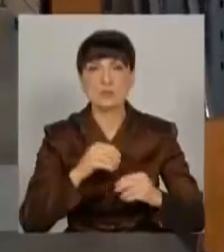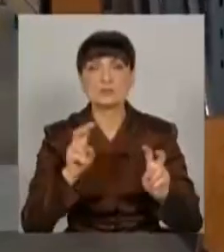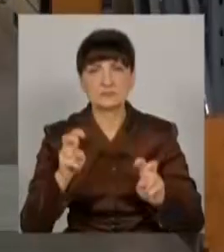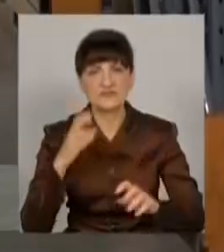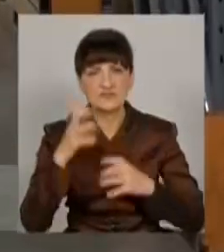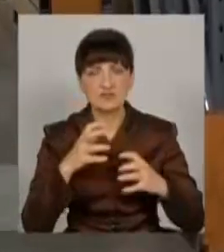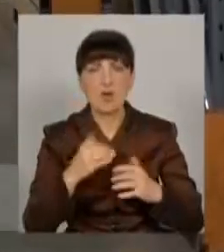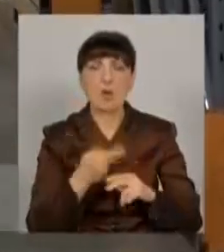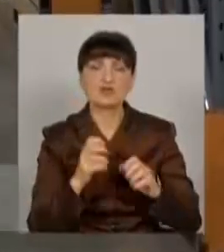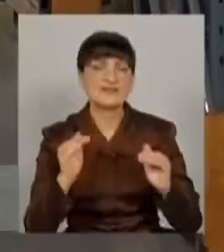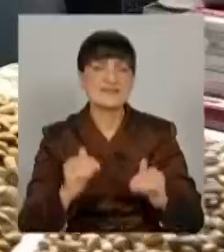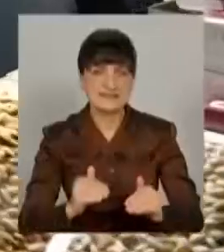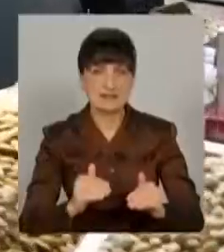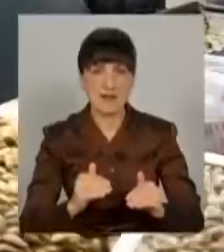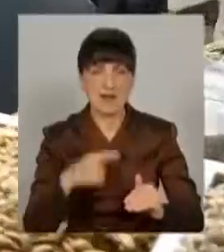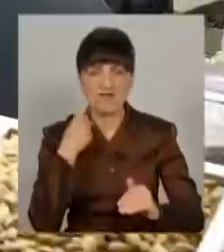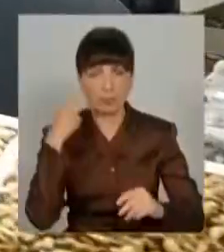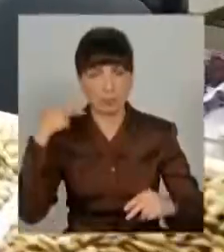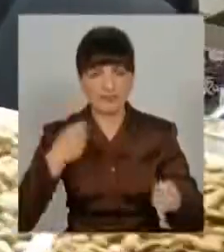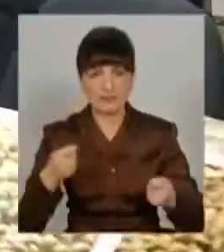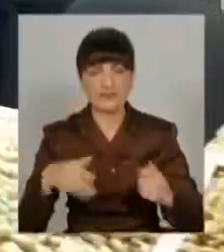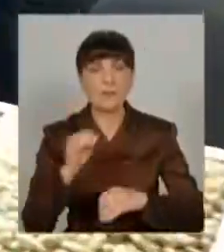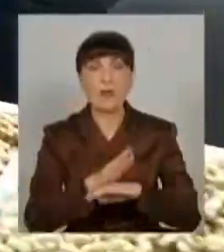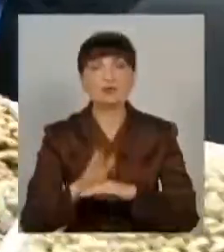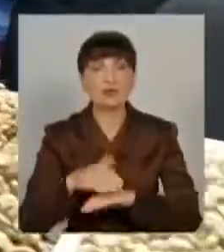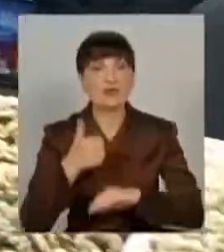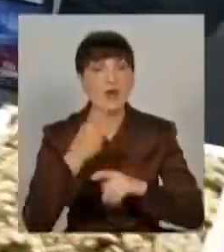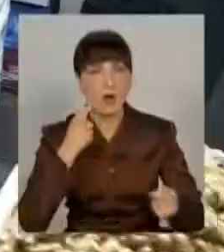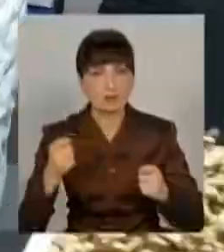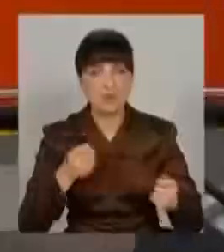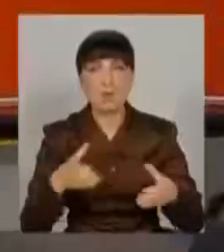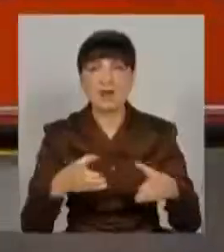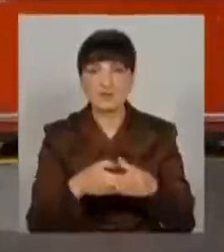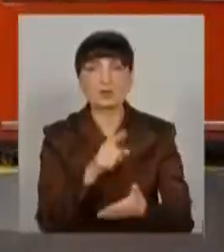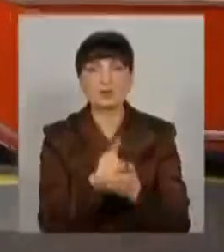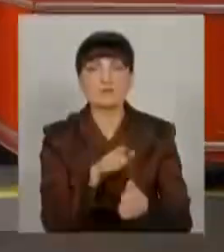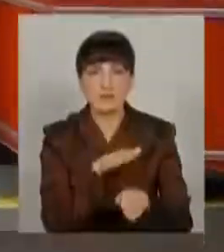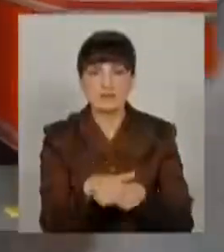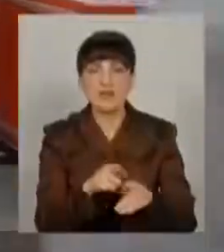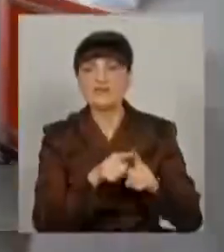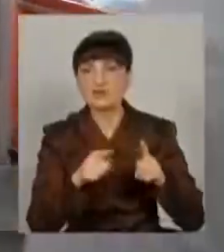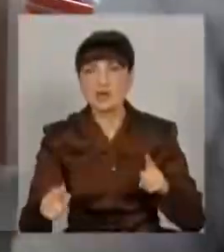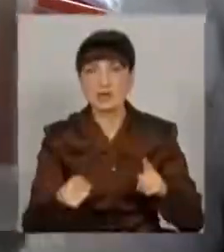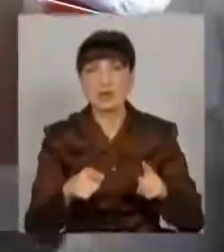классификации остается низкой, подчеркнул президент. Все поручения главы государства правительство должно воплотить в жизнь в